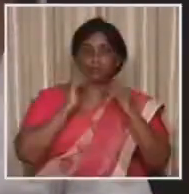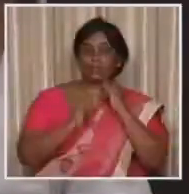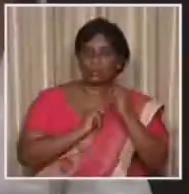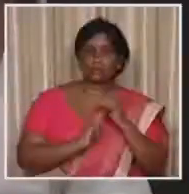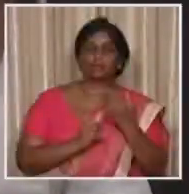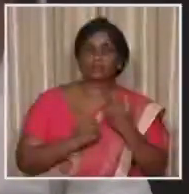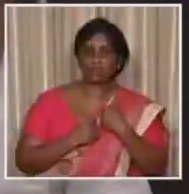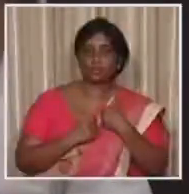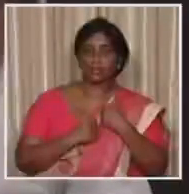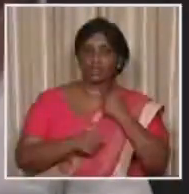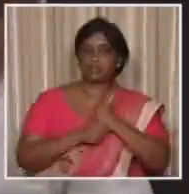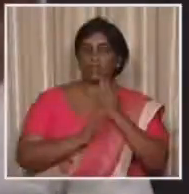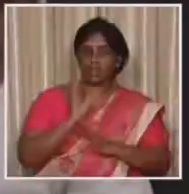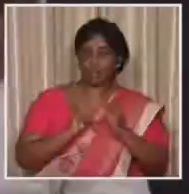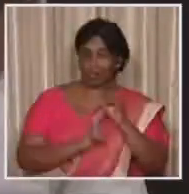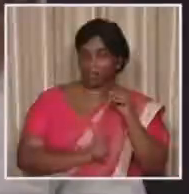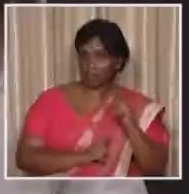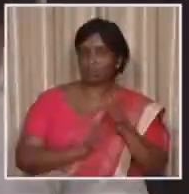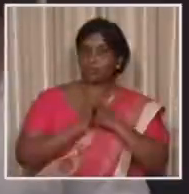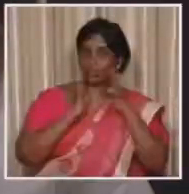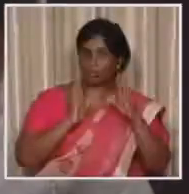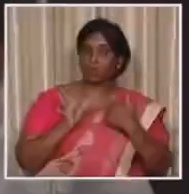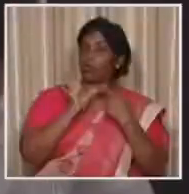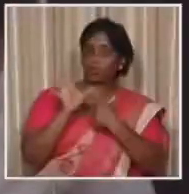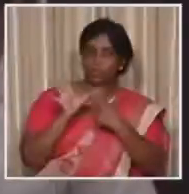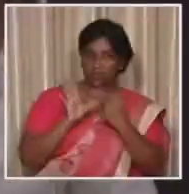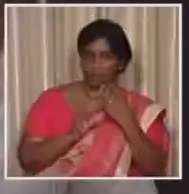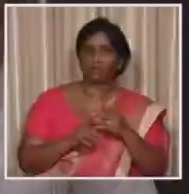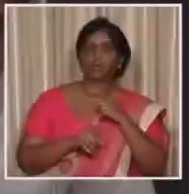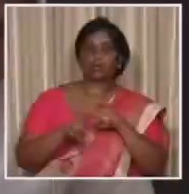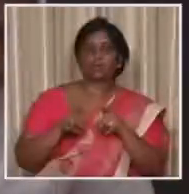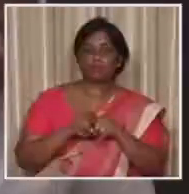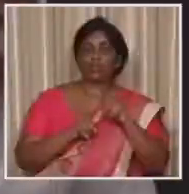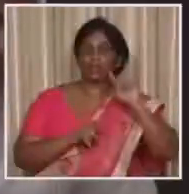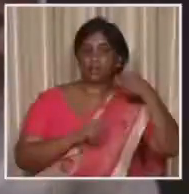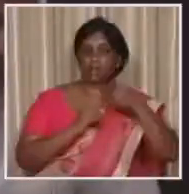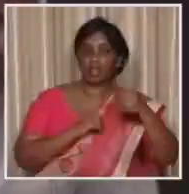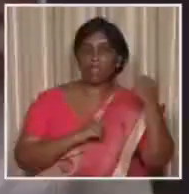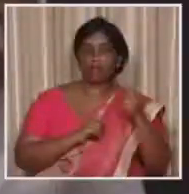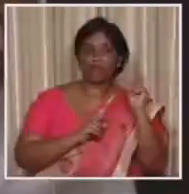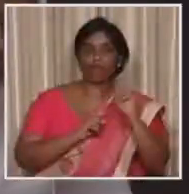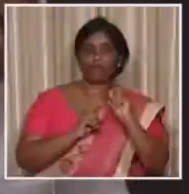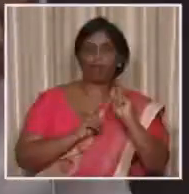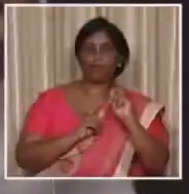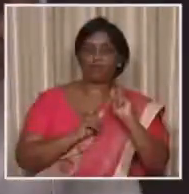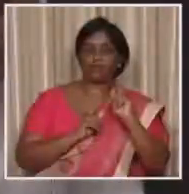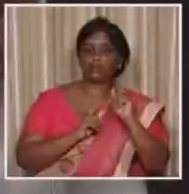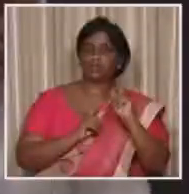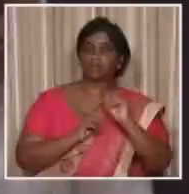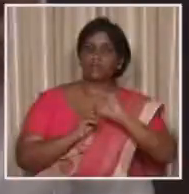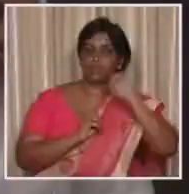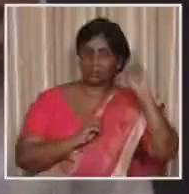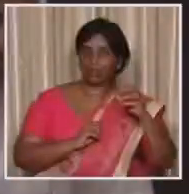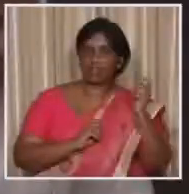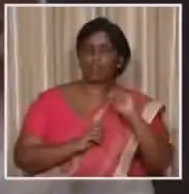awa ma ape rajya emathuma visala wasen ewata uttara dunna e wage metuma heta indan aluth karyalayakata yana